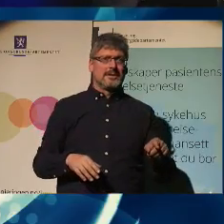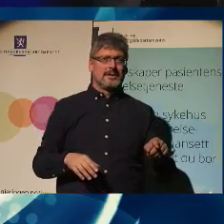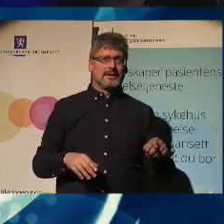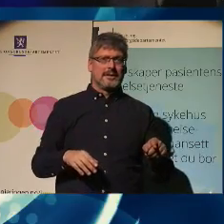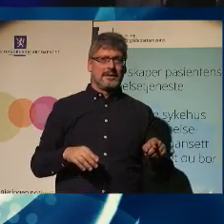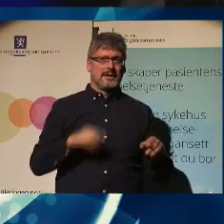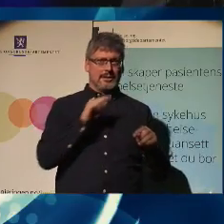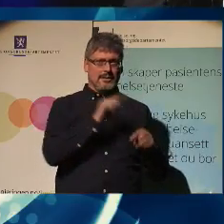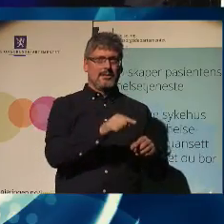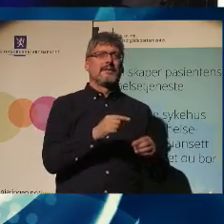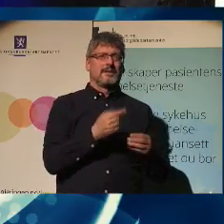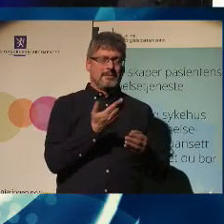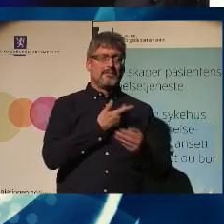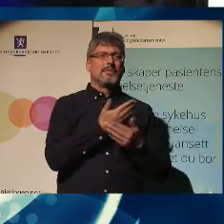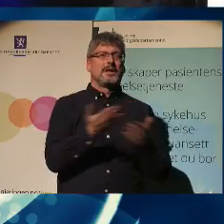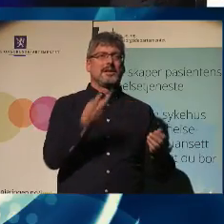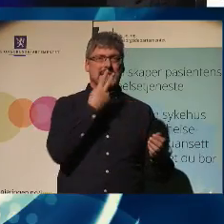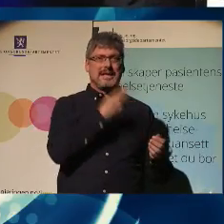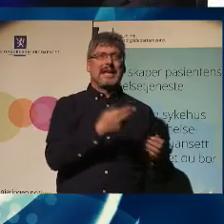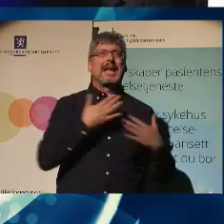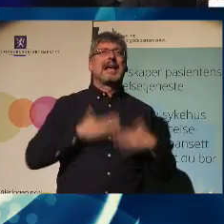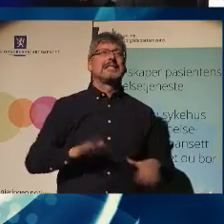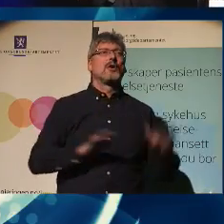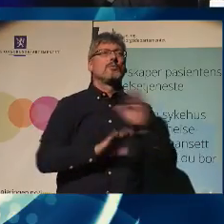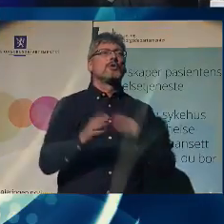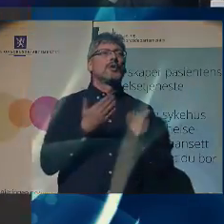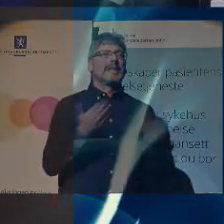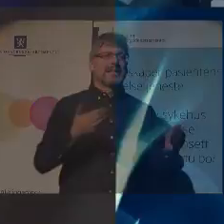helse- og omsorgstjenesten i årene fremover. La oss se på dette.